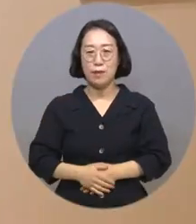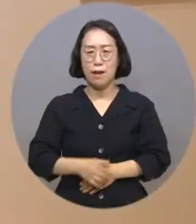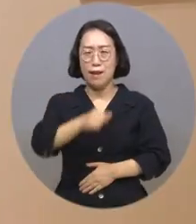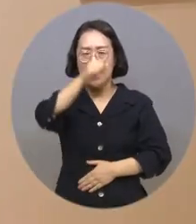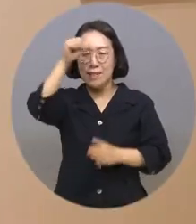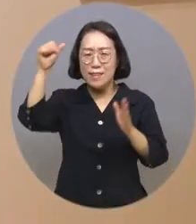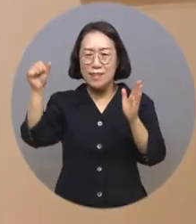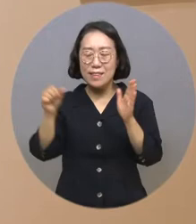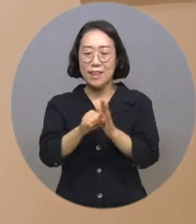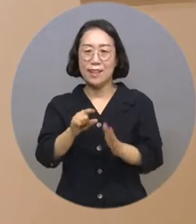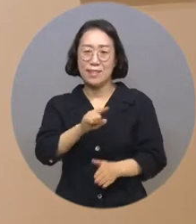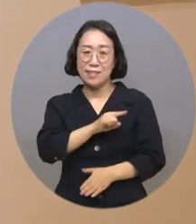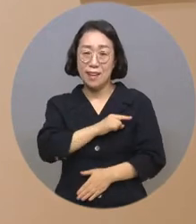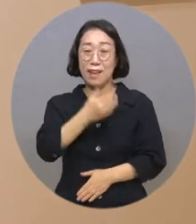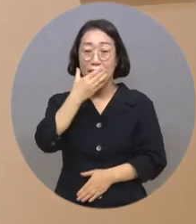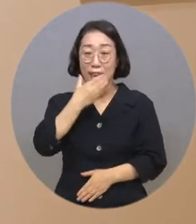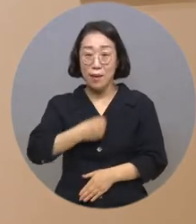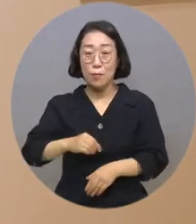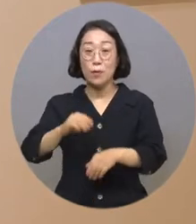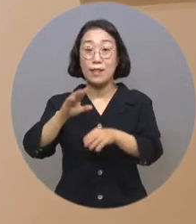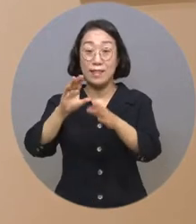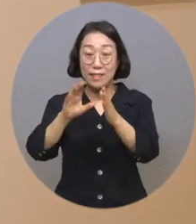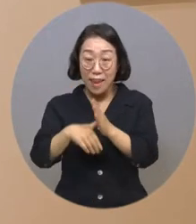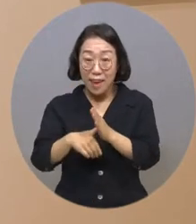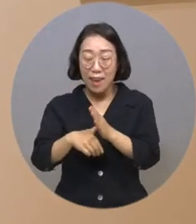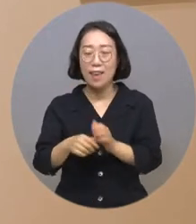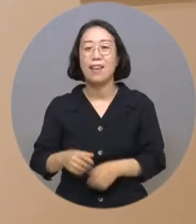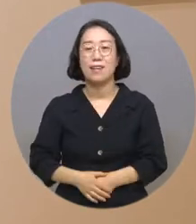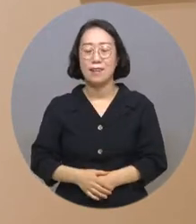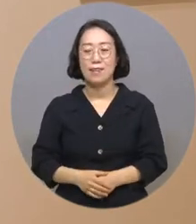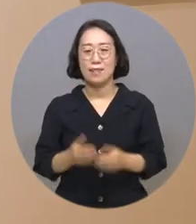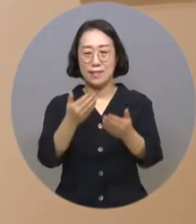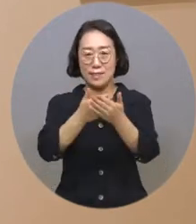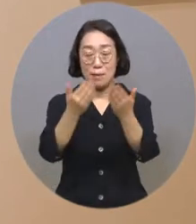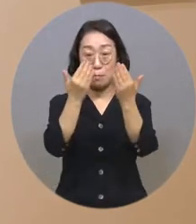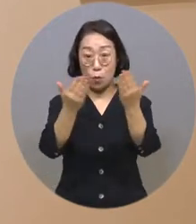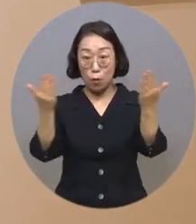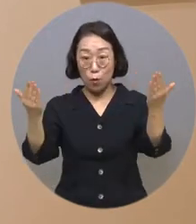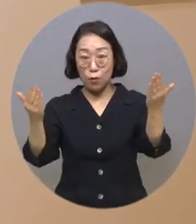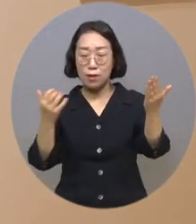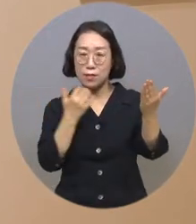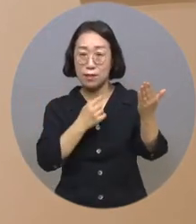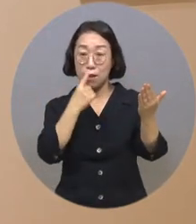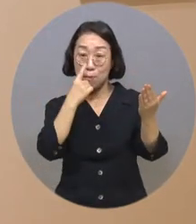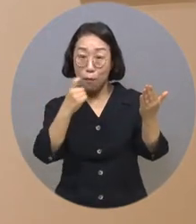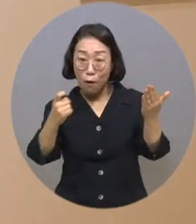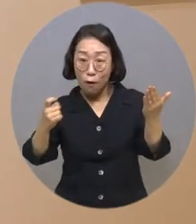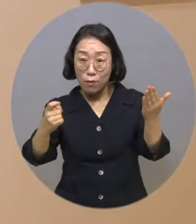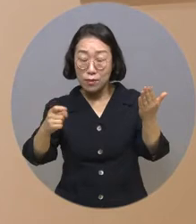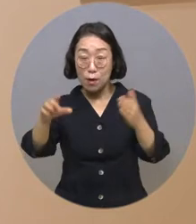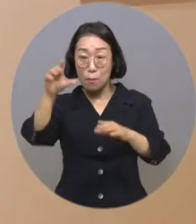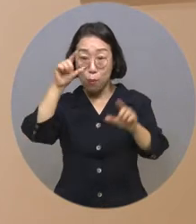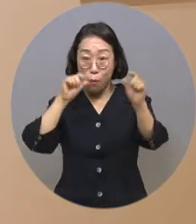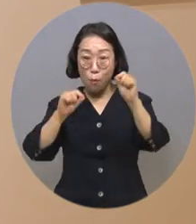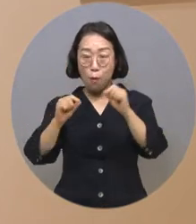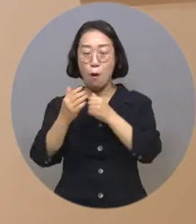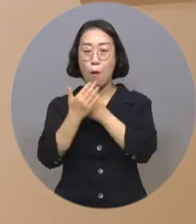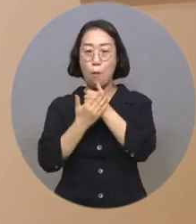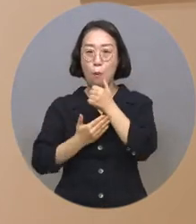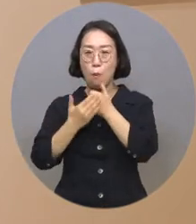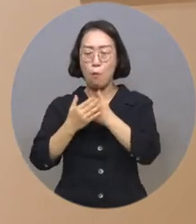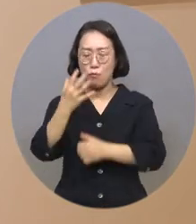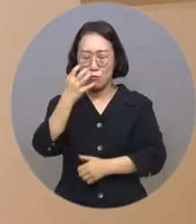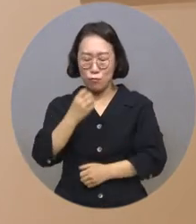인생에서 가장 행복한 순간을 표현한 이번 작품들은 작품 속 화사한 색감이 관람객들을 다독여줘